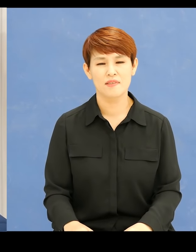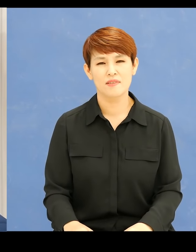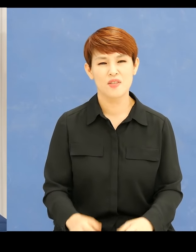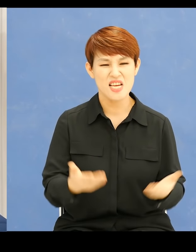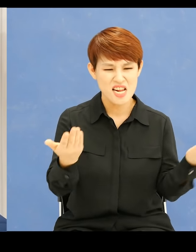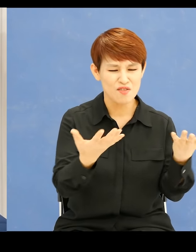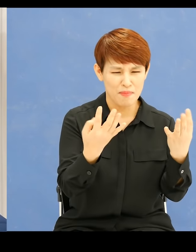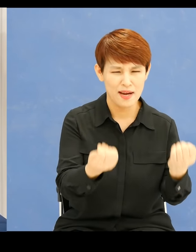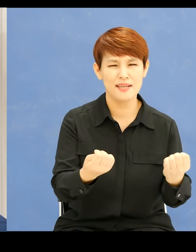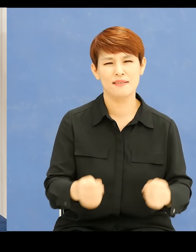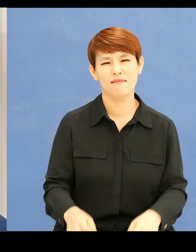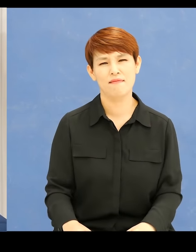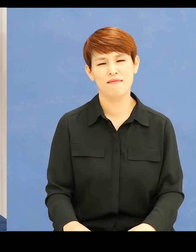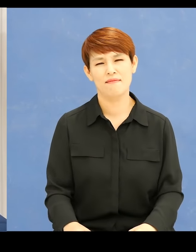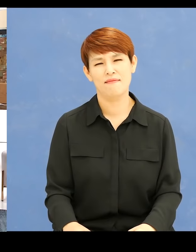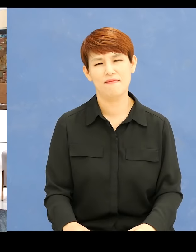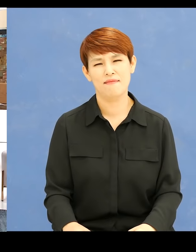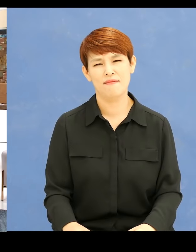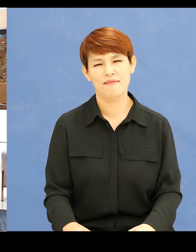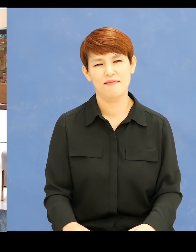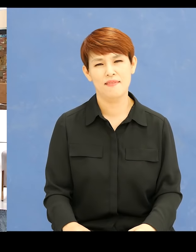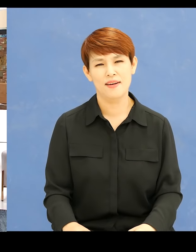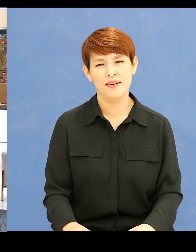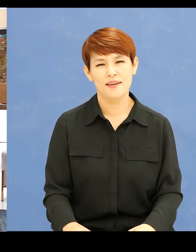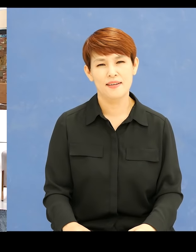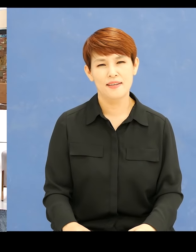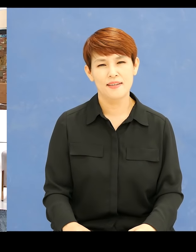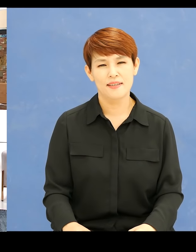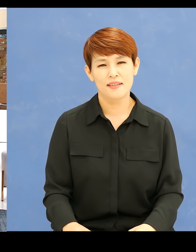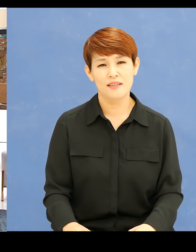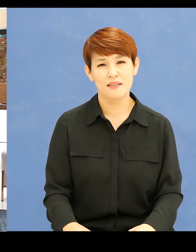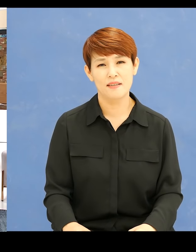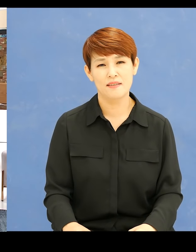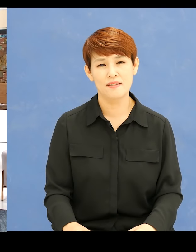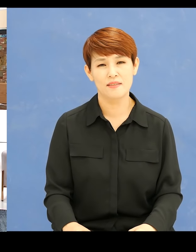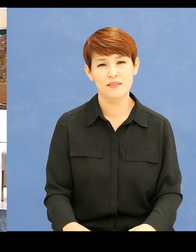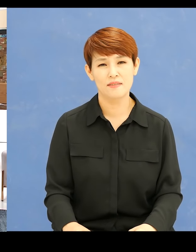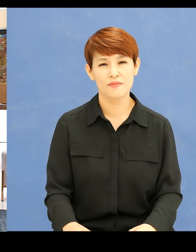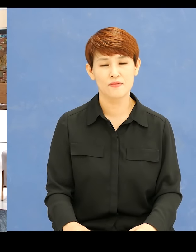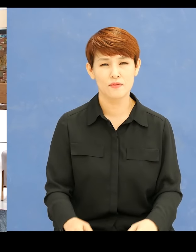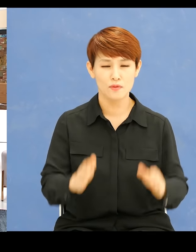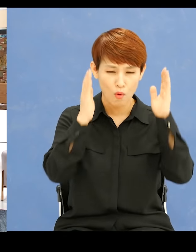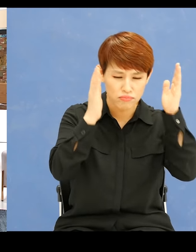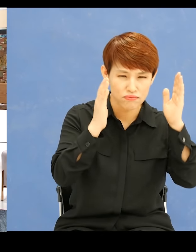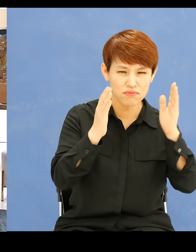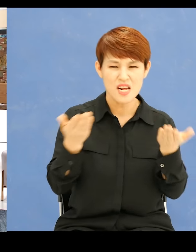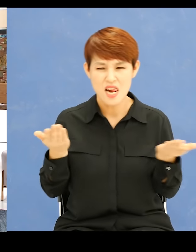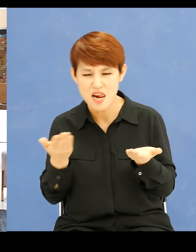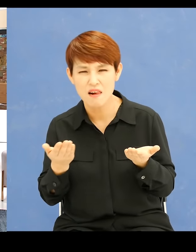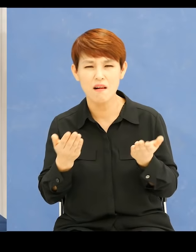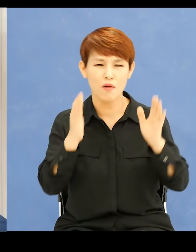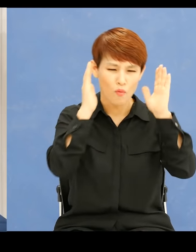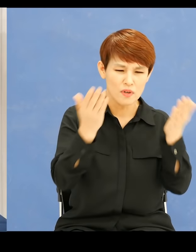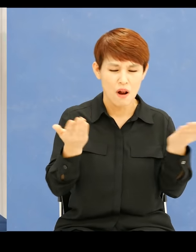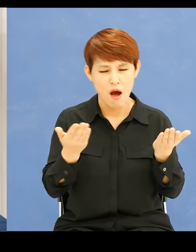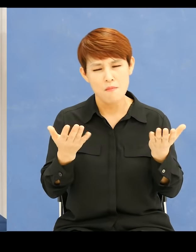또 웨이터도 하고 웨이트리스도 하고 하다 보니까 그게 너무너무 풀타임으로 또 유학생이니까 너무 공부해야 고되죠. 되고